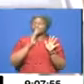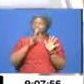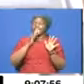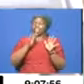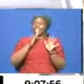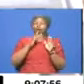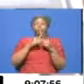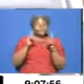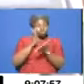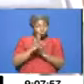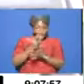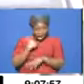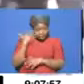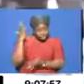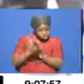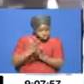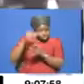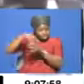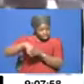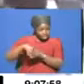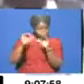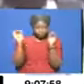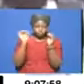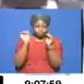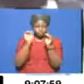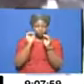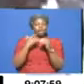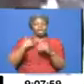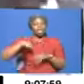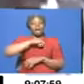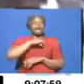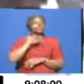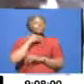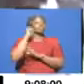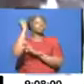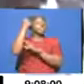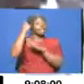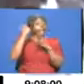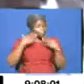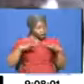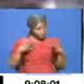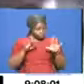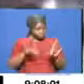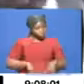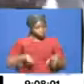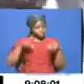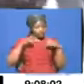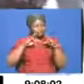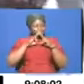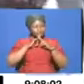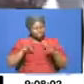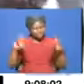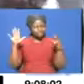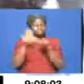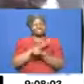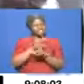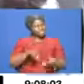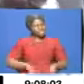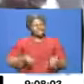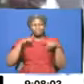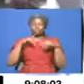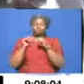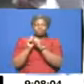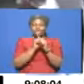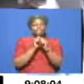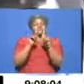Lakini hakuna ukweli ndani yake. Tunataka wa Kenya waishi kwa amani, waishi pamoja kama